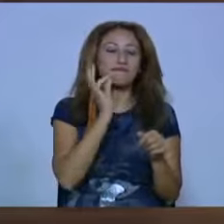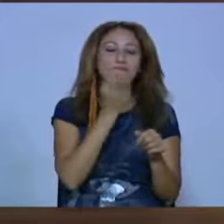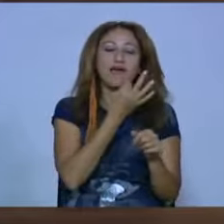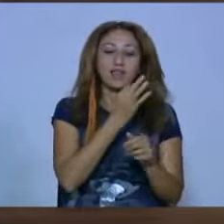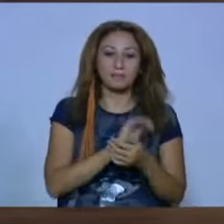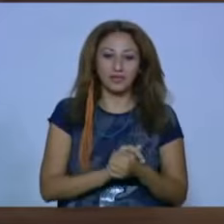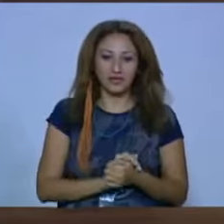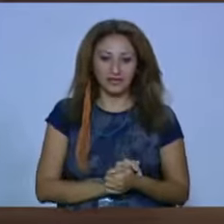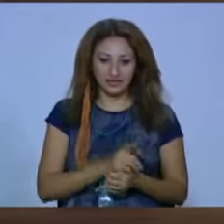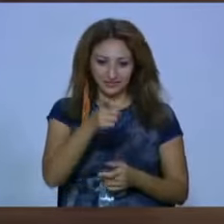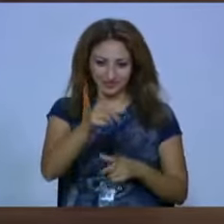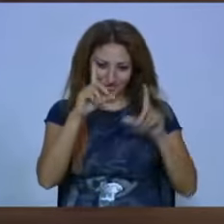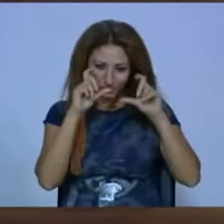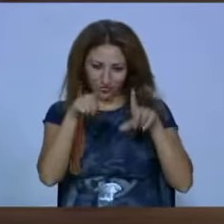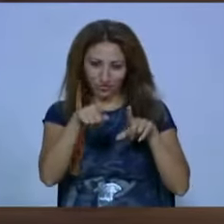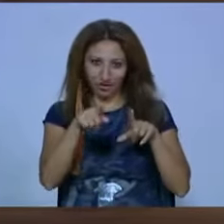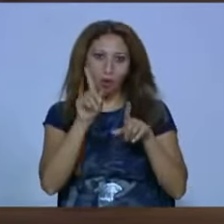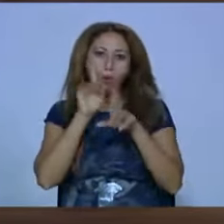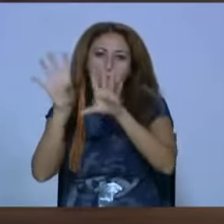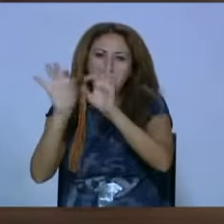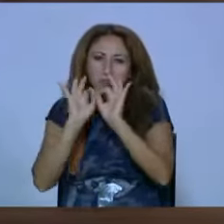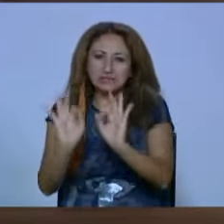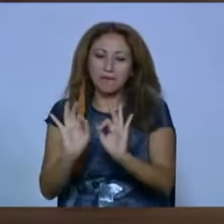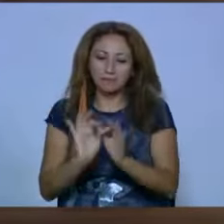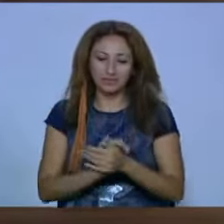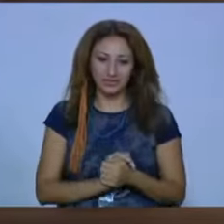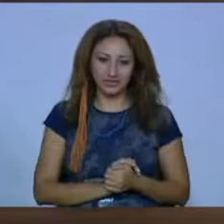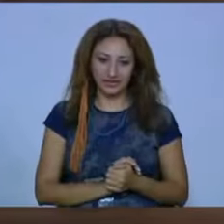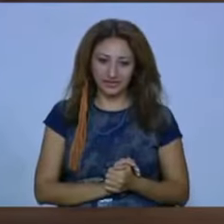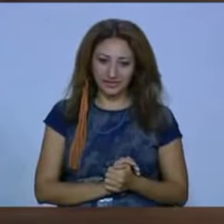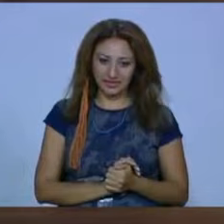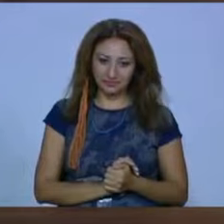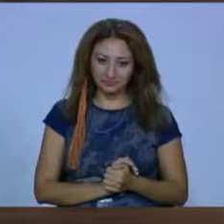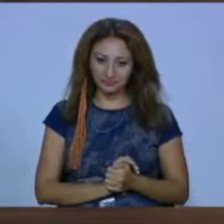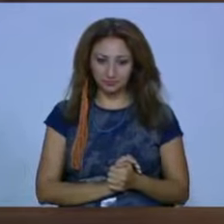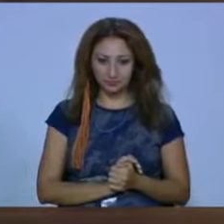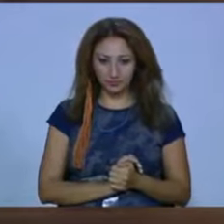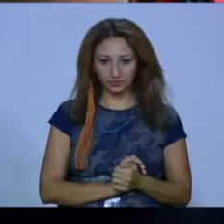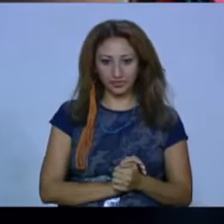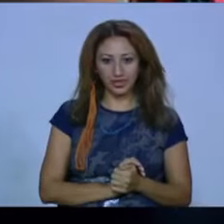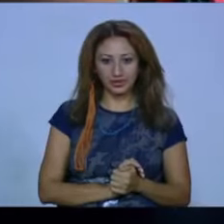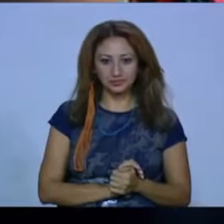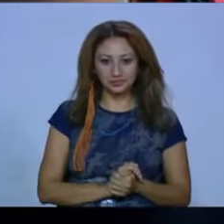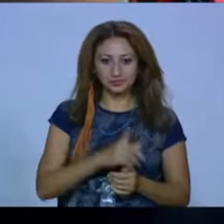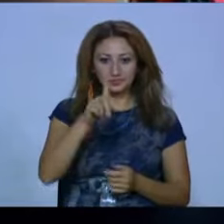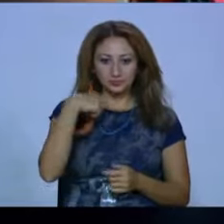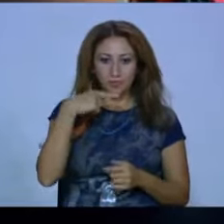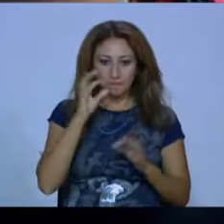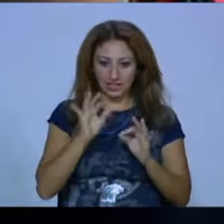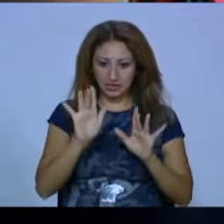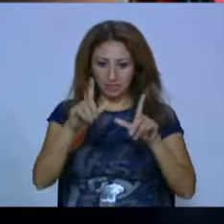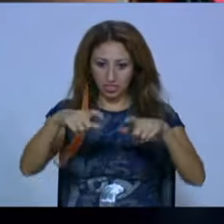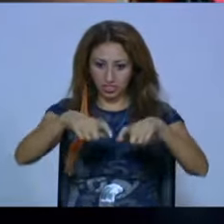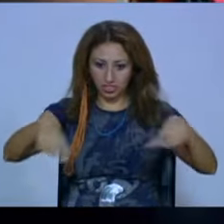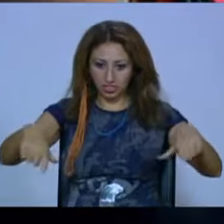غلطة في الراكور. يعني المشهد المشهد ده بالظبط. كان المفروض ان الراكور على الترابيزة اللي هم